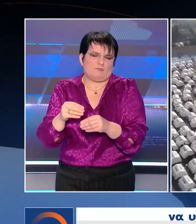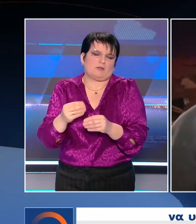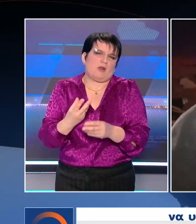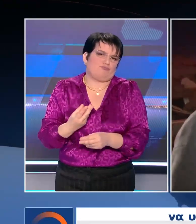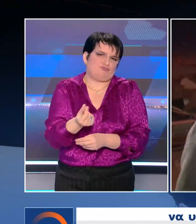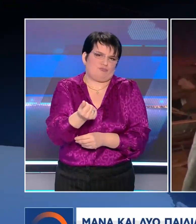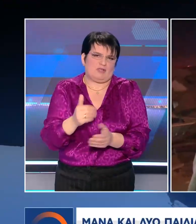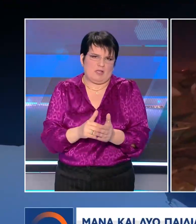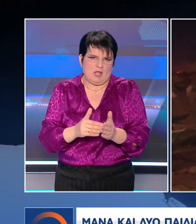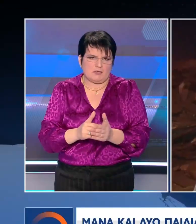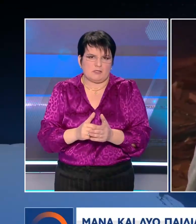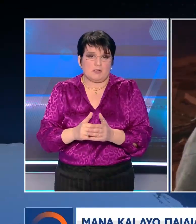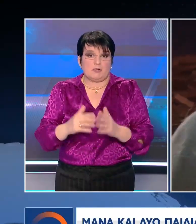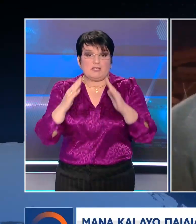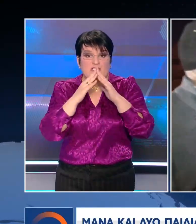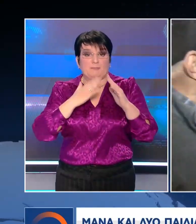χιλιάδες.